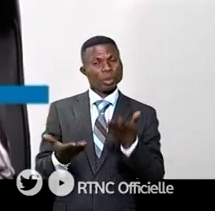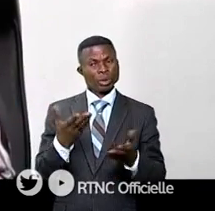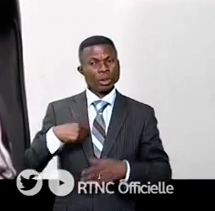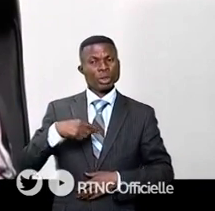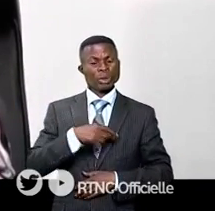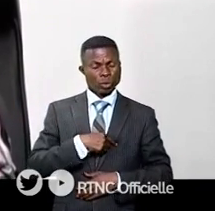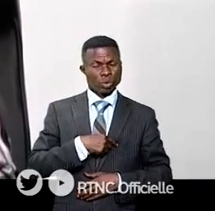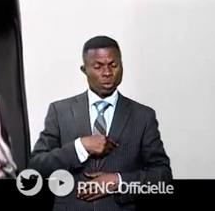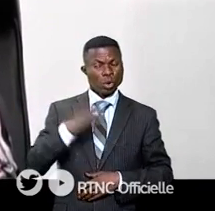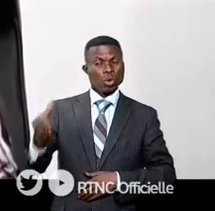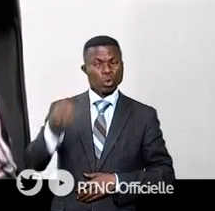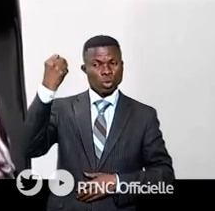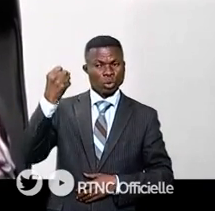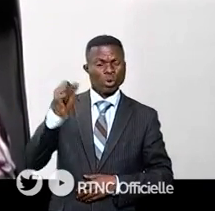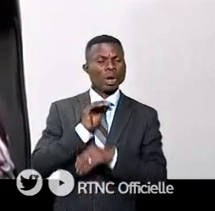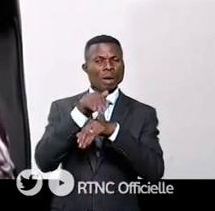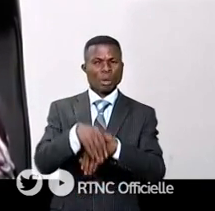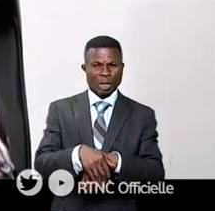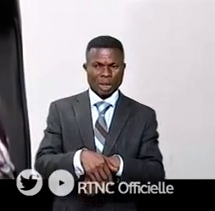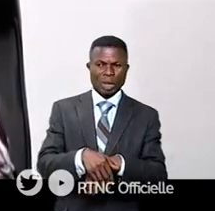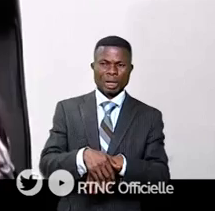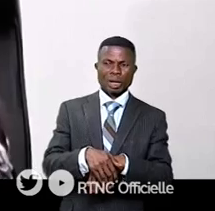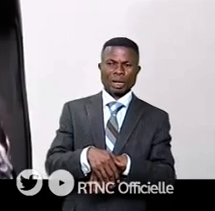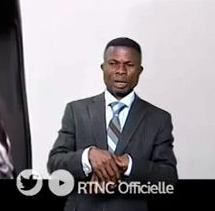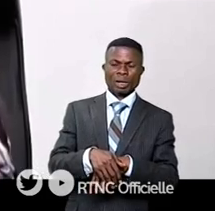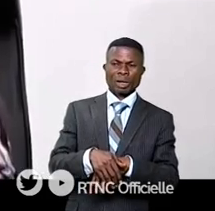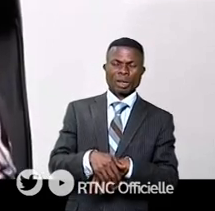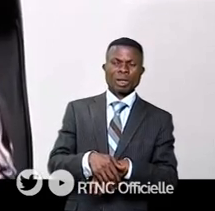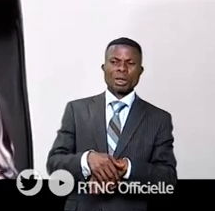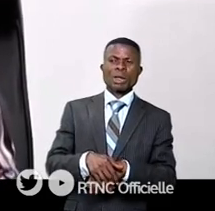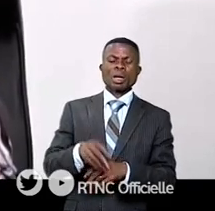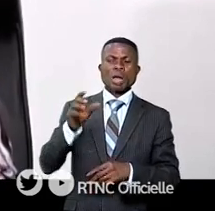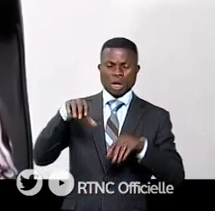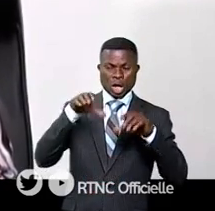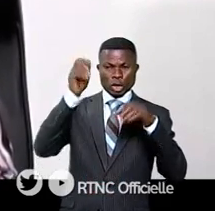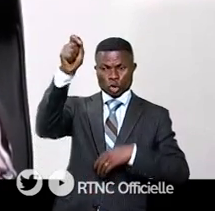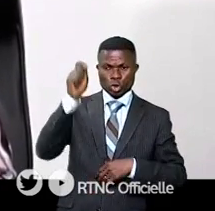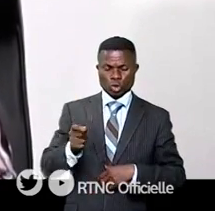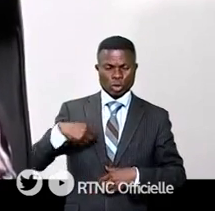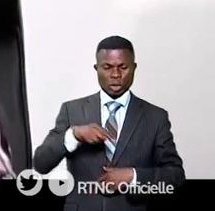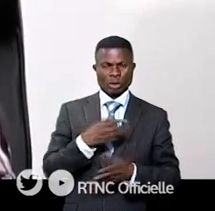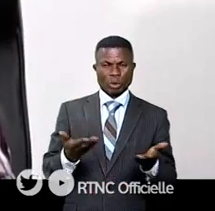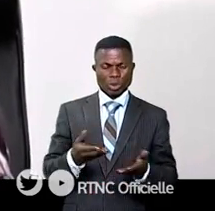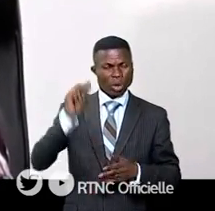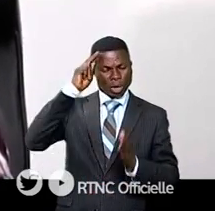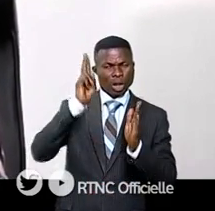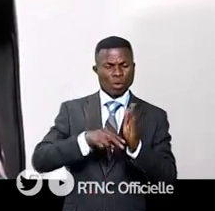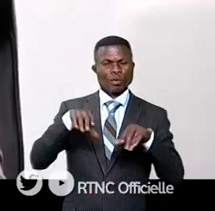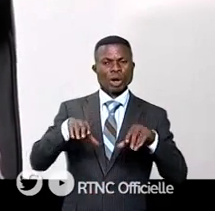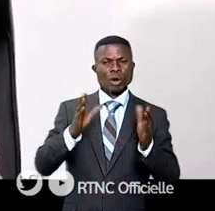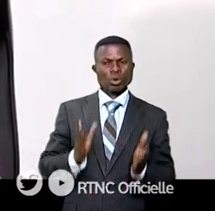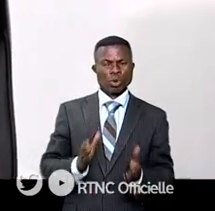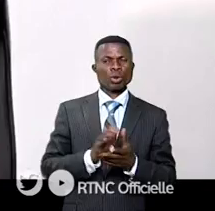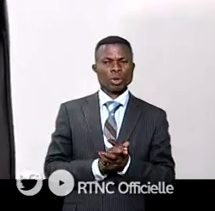puissions aussi avoir l'implication de nos propres compatriotes. Et c'est pourquoi le gouvernement congolais